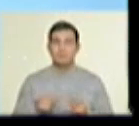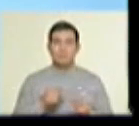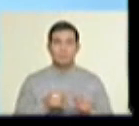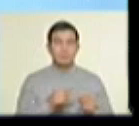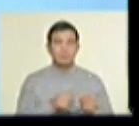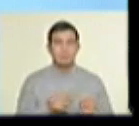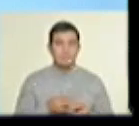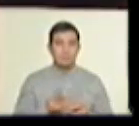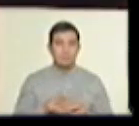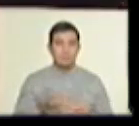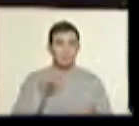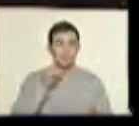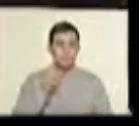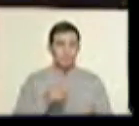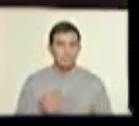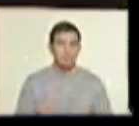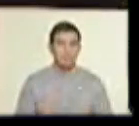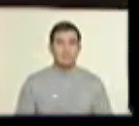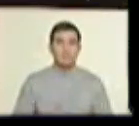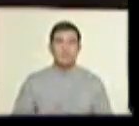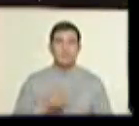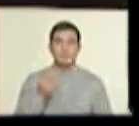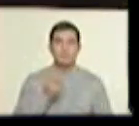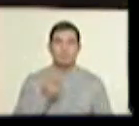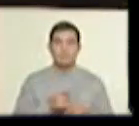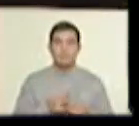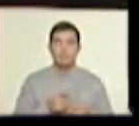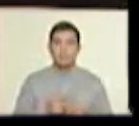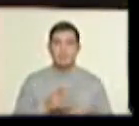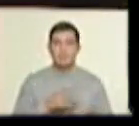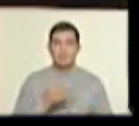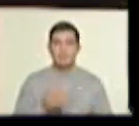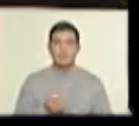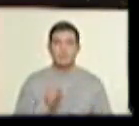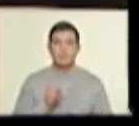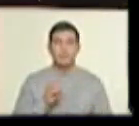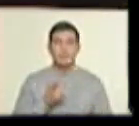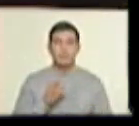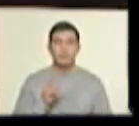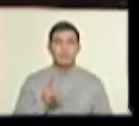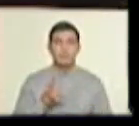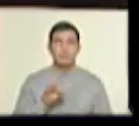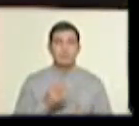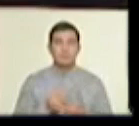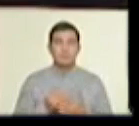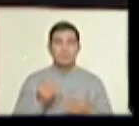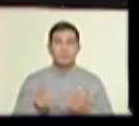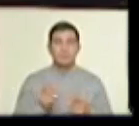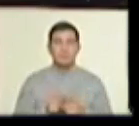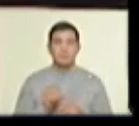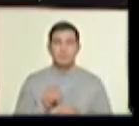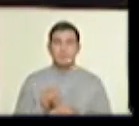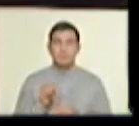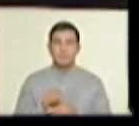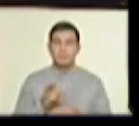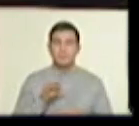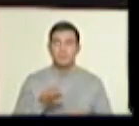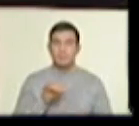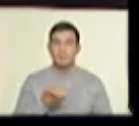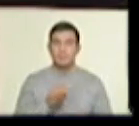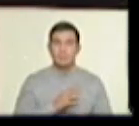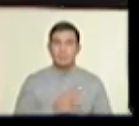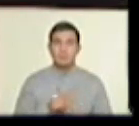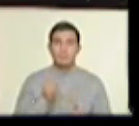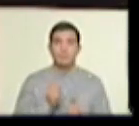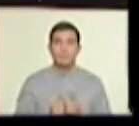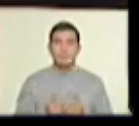yaxshi bilasiz. Ikkinchi qismi atoqli otdan iborat bo'lgan qo'shma otlarimiz esa